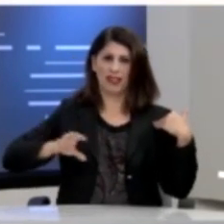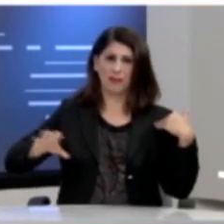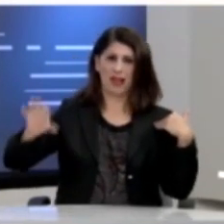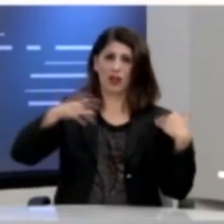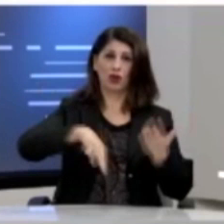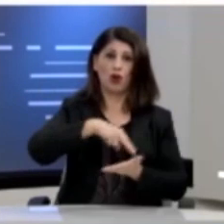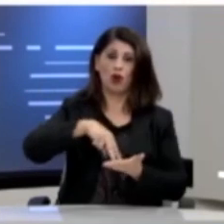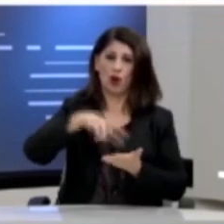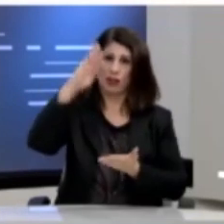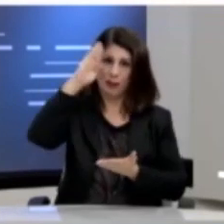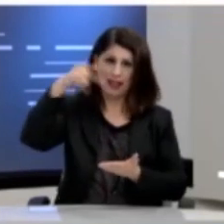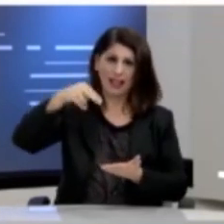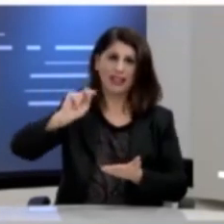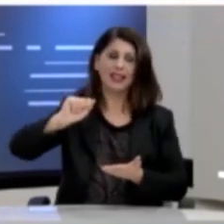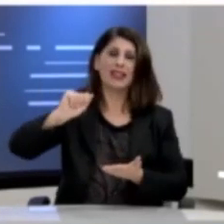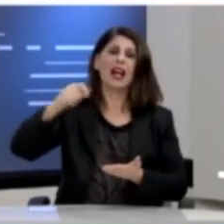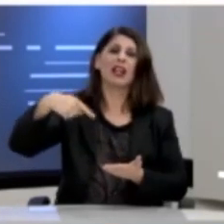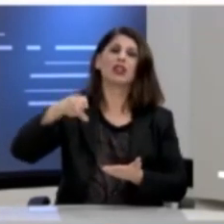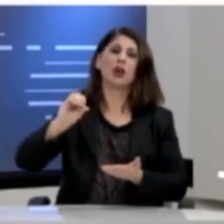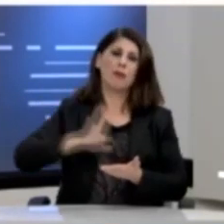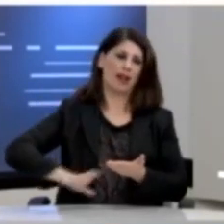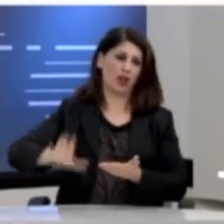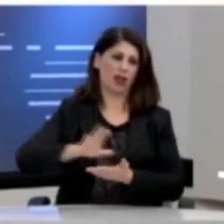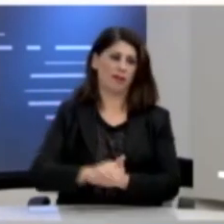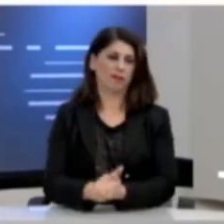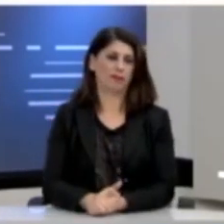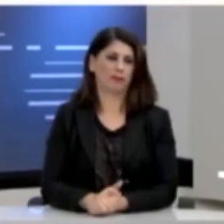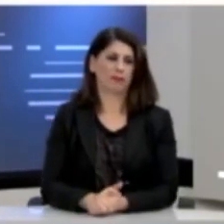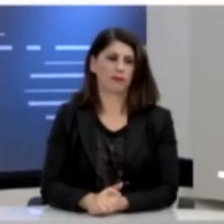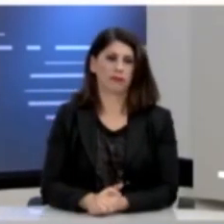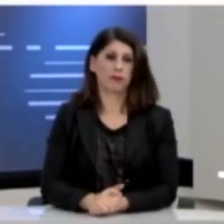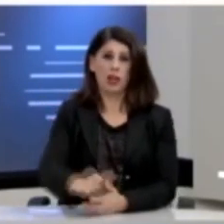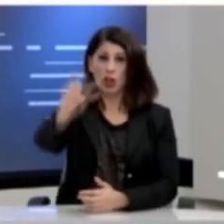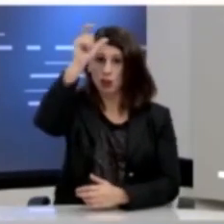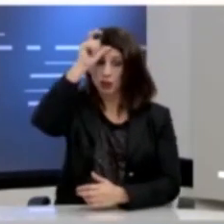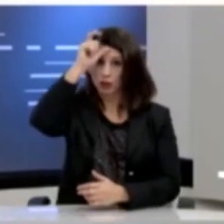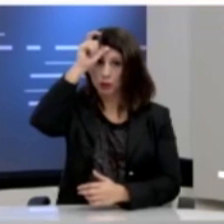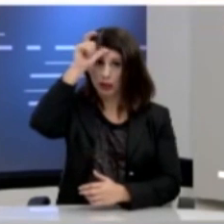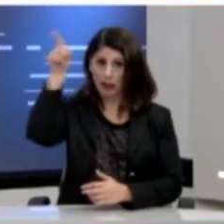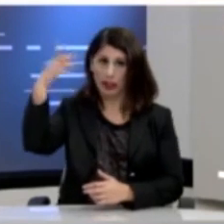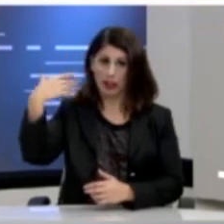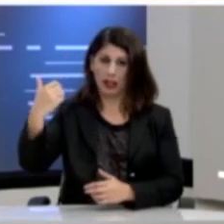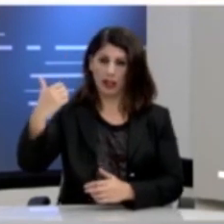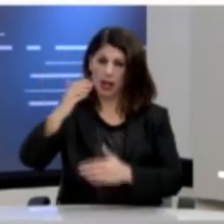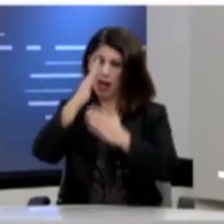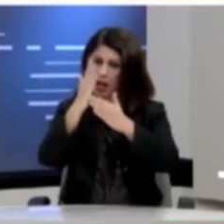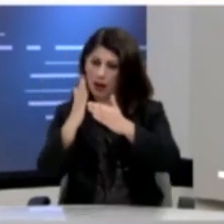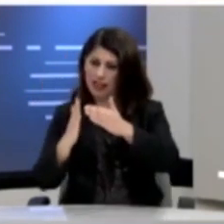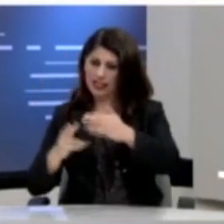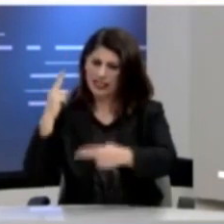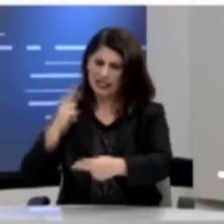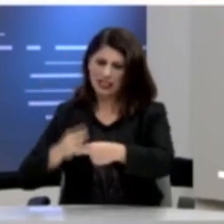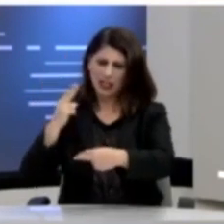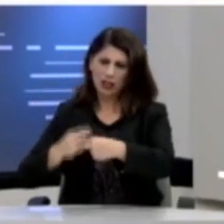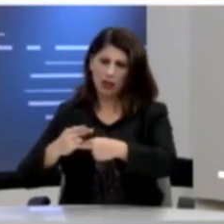των Αμερικάνων, του ΝΑΤΟ στην περιοχή. Οι τουρκικές παραβιάσεις συνοριακών γραμμών και